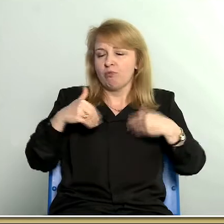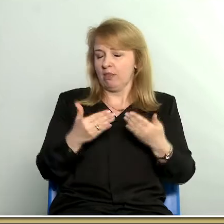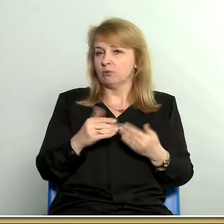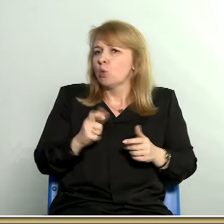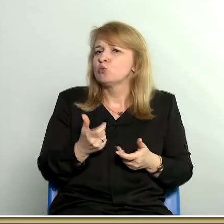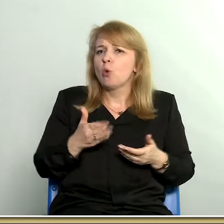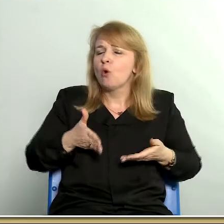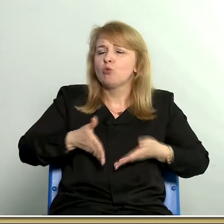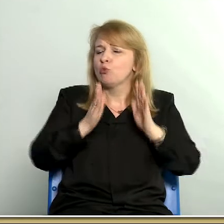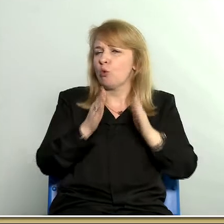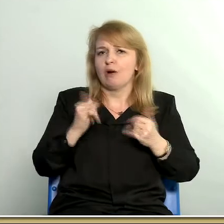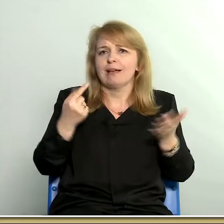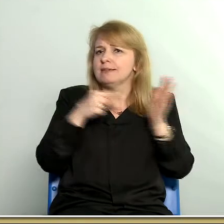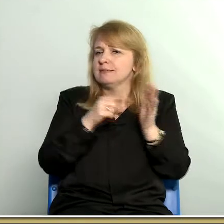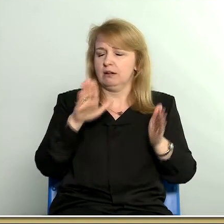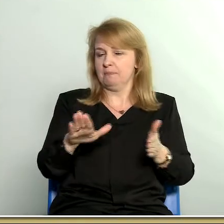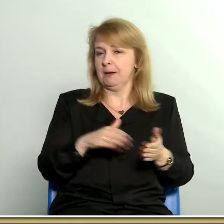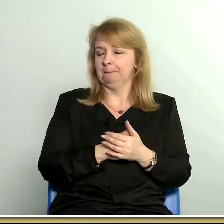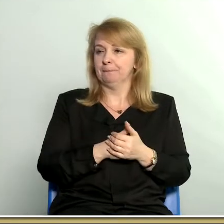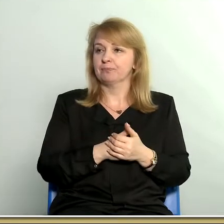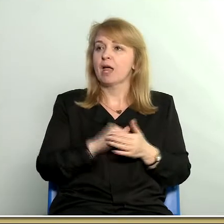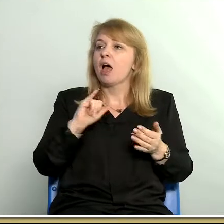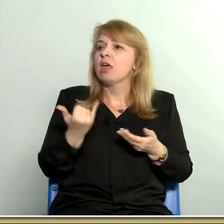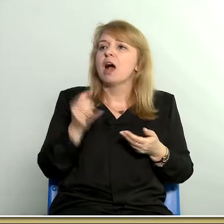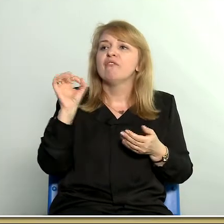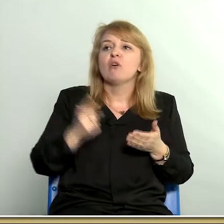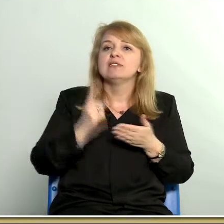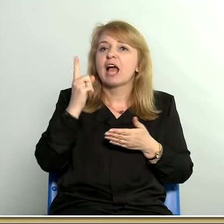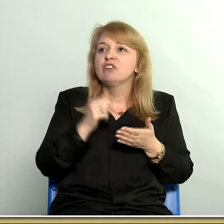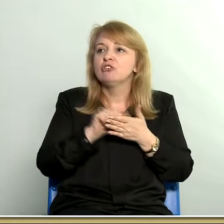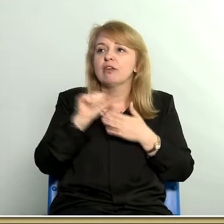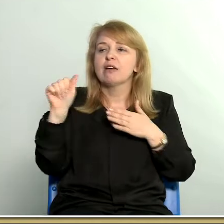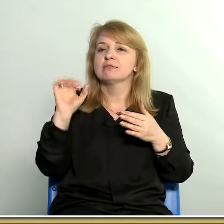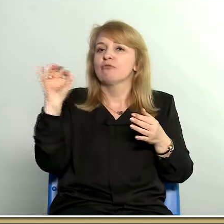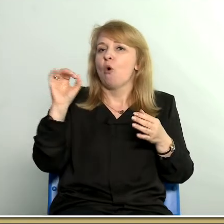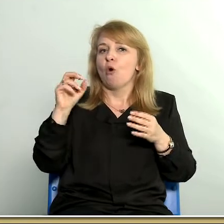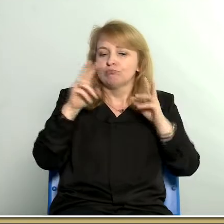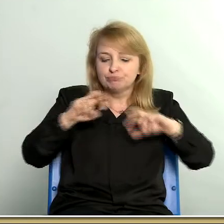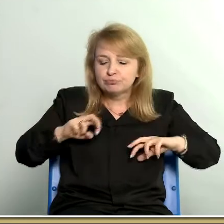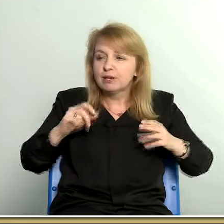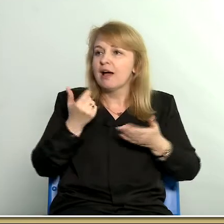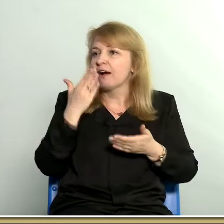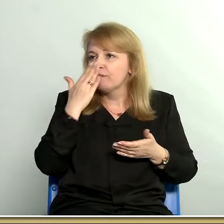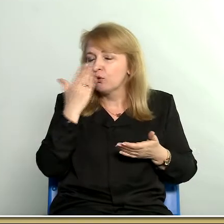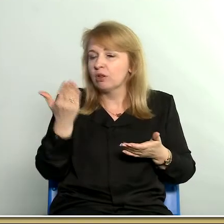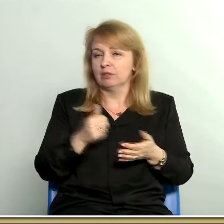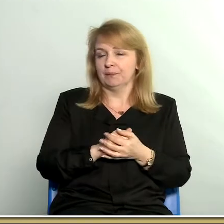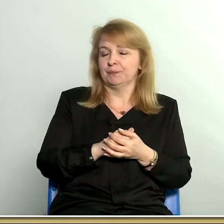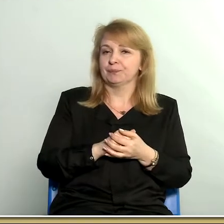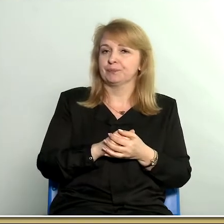zmierzamy? Jakie cele mamy do osiągnięcia? Z jakich wskaźników będziemy rozliczani? A my będziemy rozliczali Państwa.